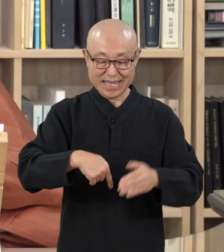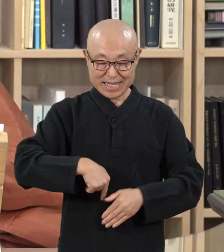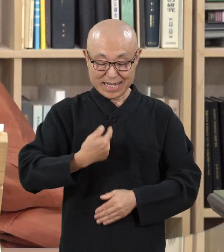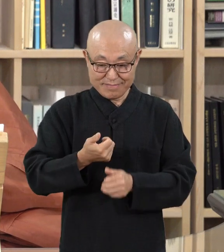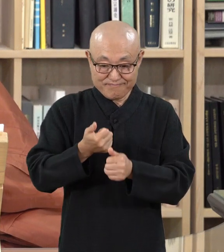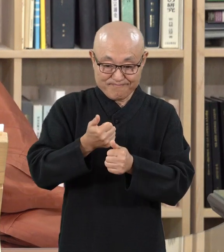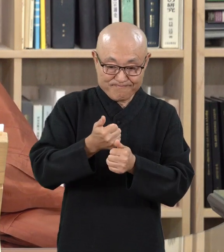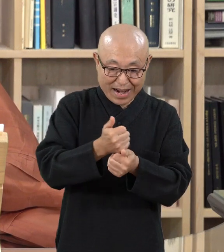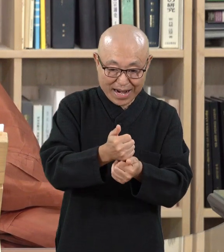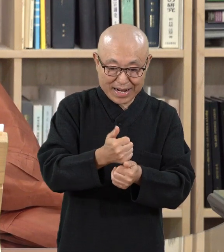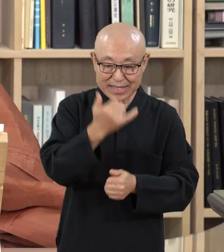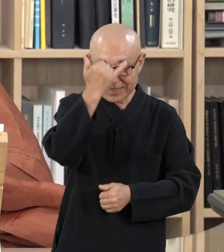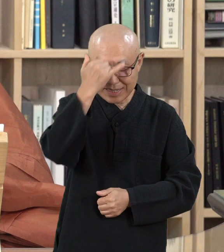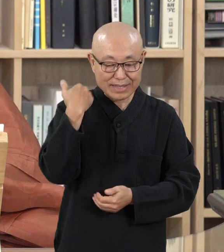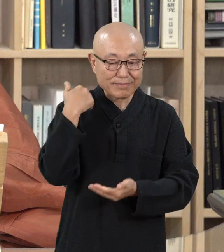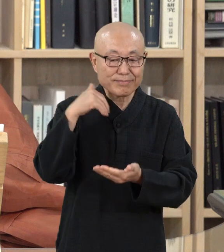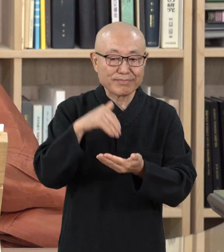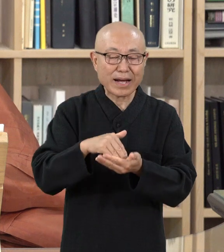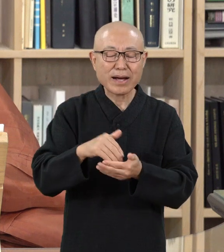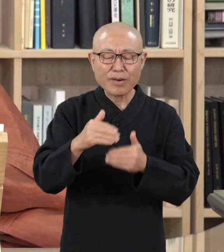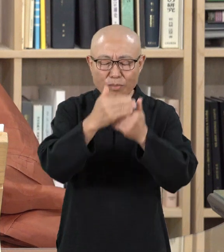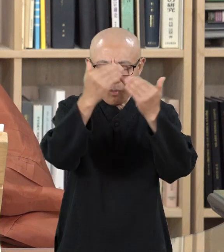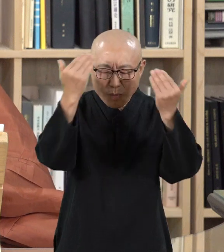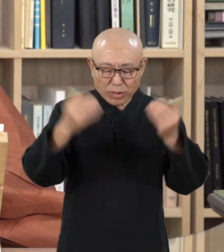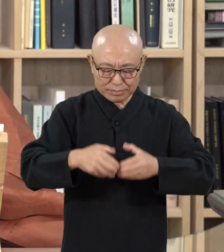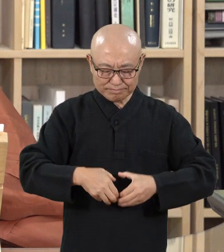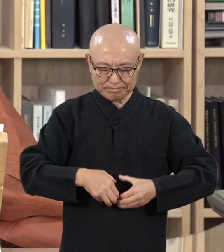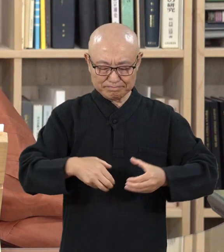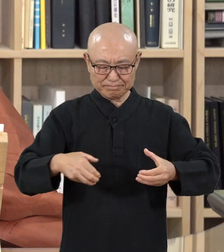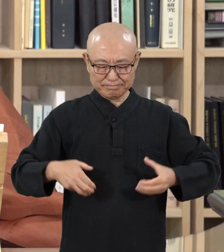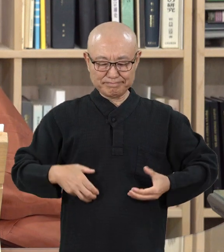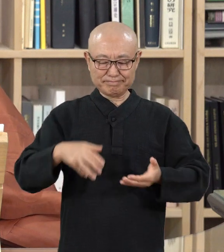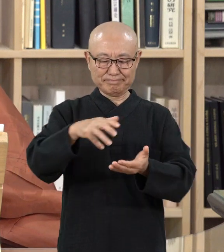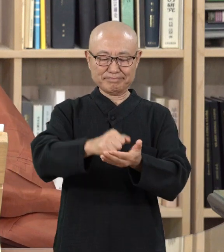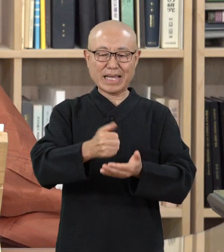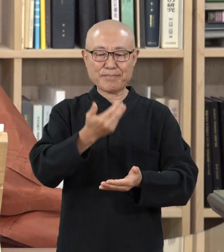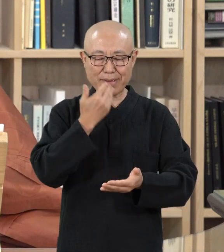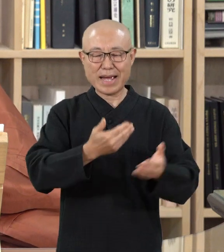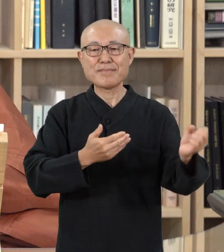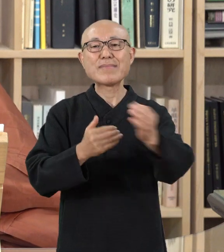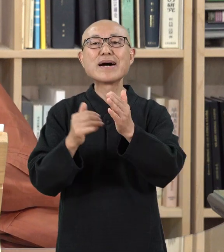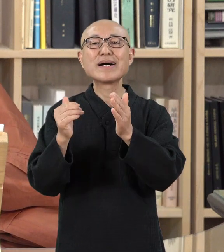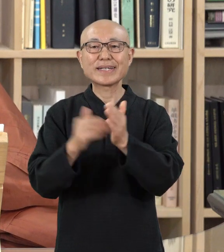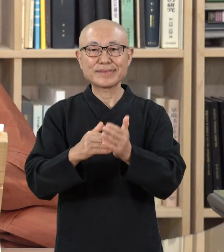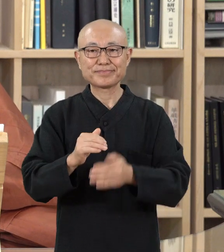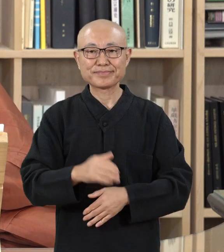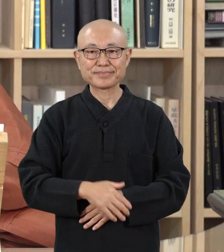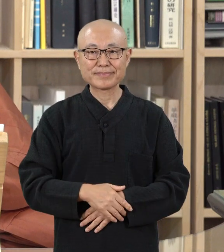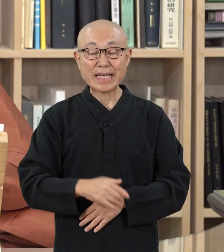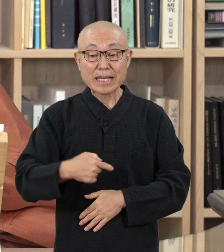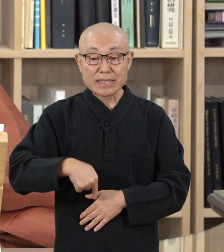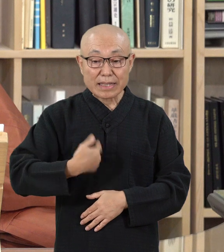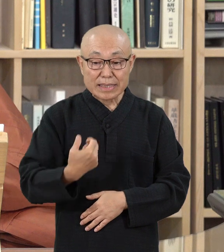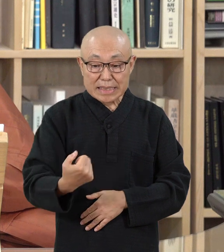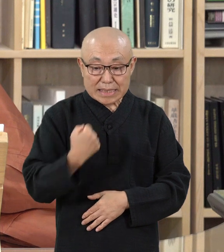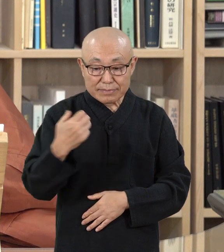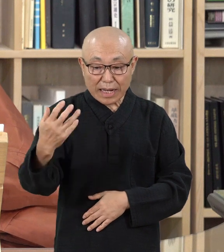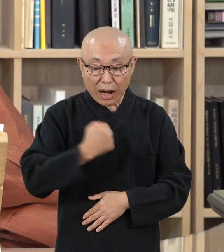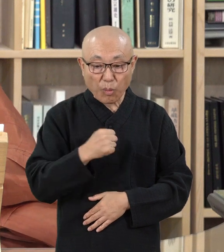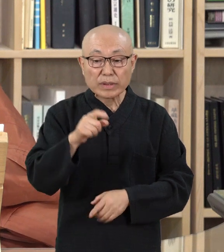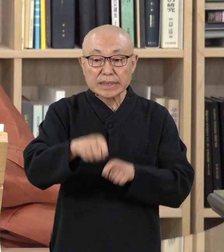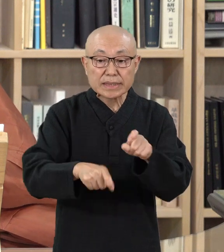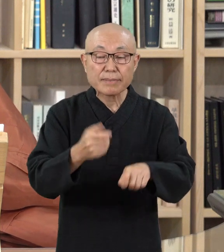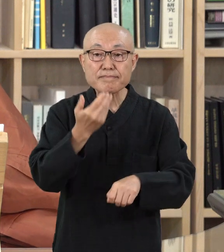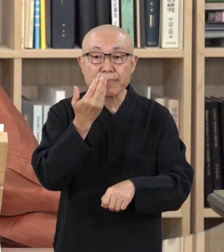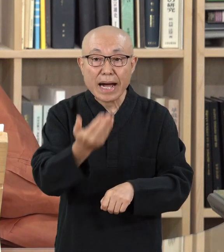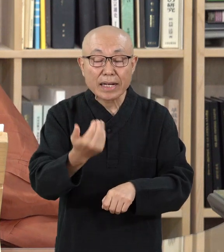극기복례하면 천하 모두가 어짐을 회복하게 될 것이다. 그래서 이는 자신의 힘으로 실천하는